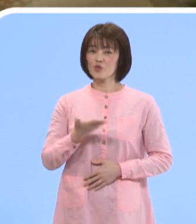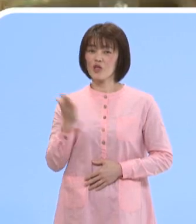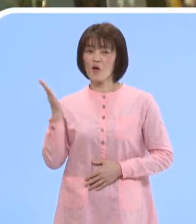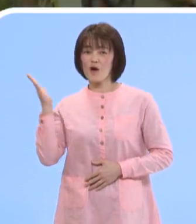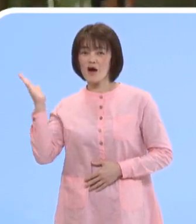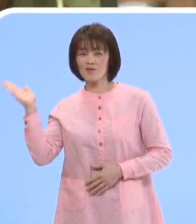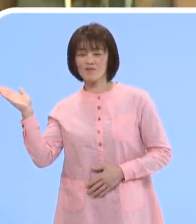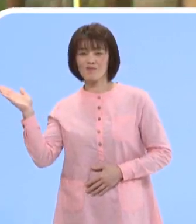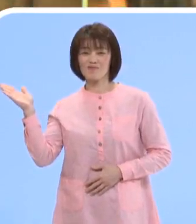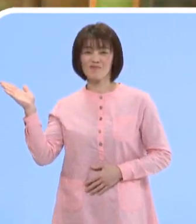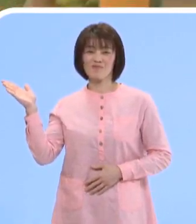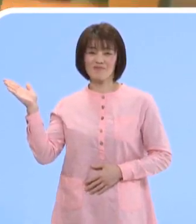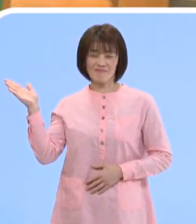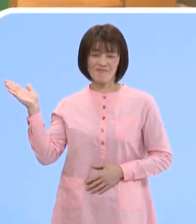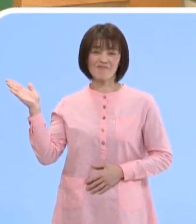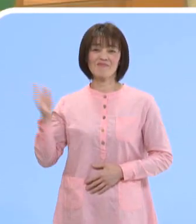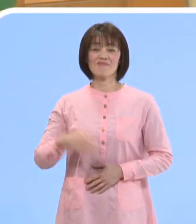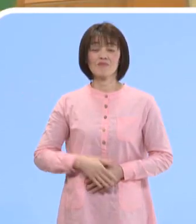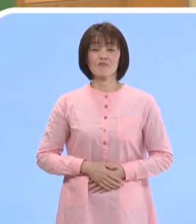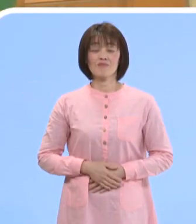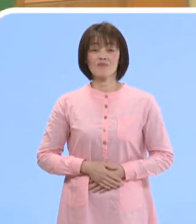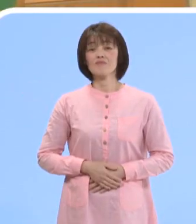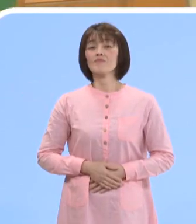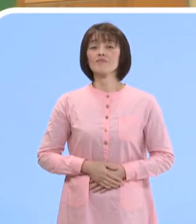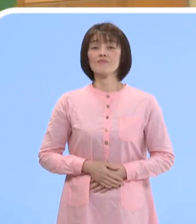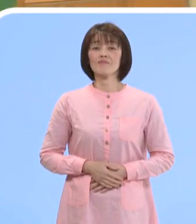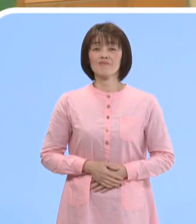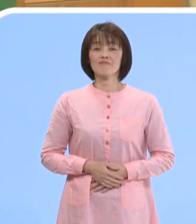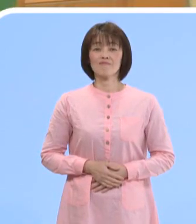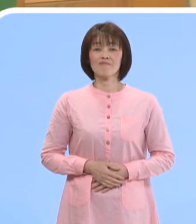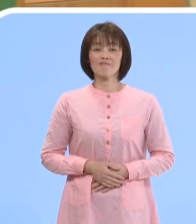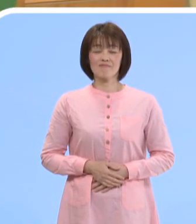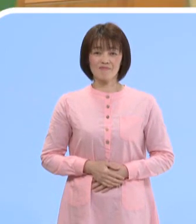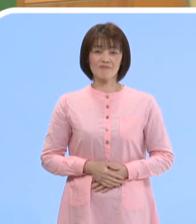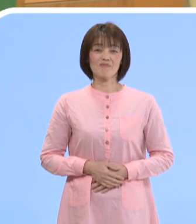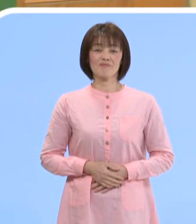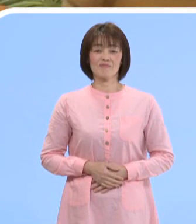続いてはジャングル大帝休憩コーナ